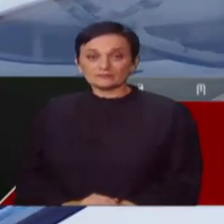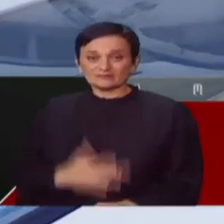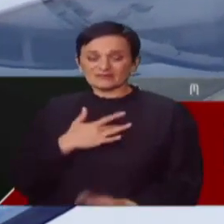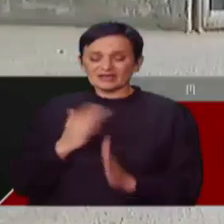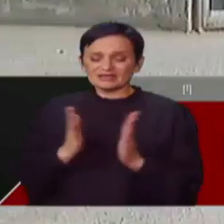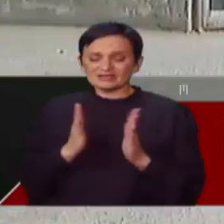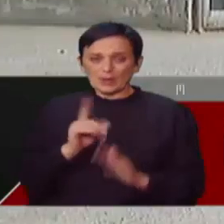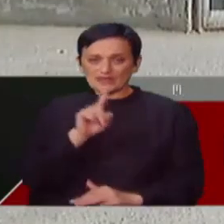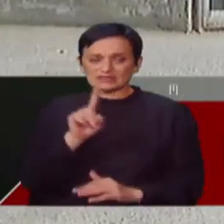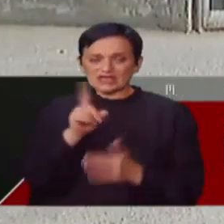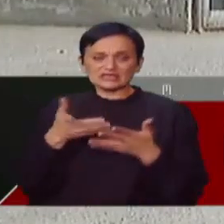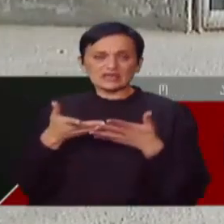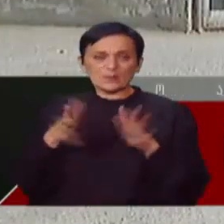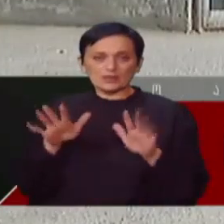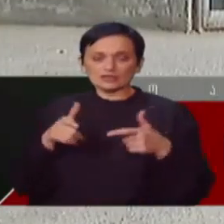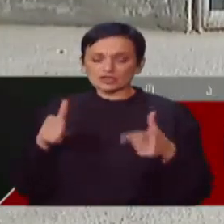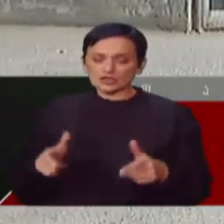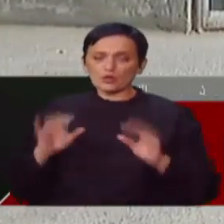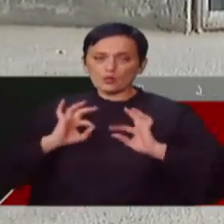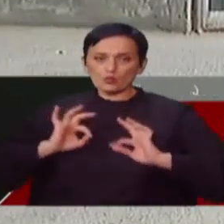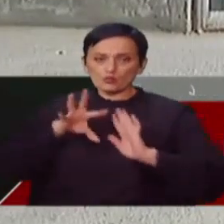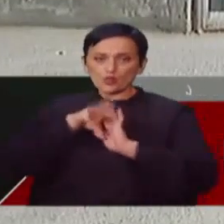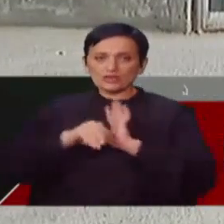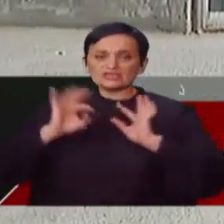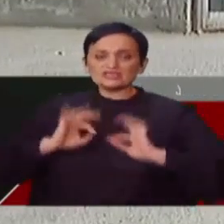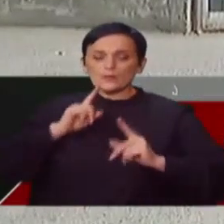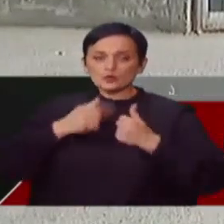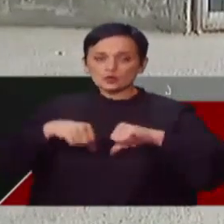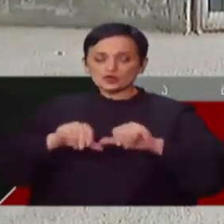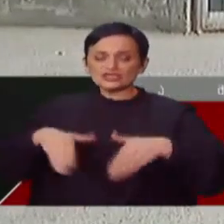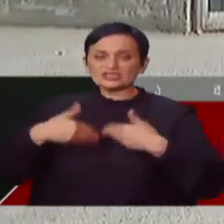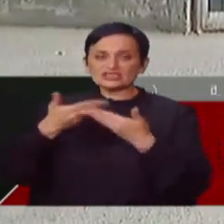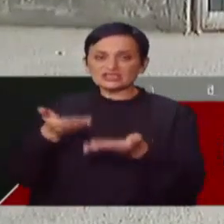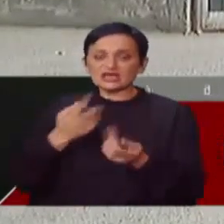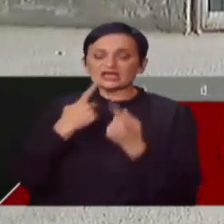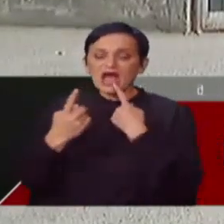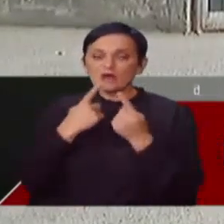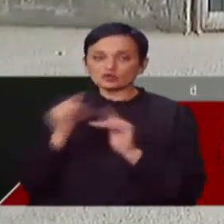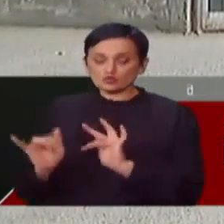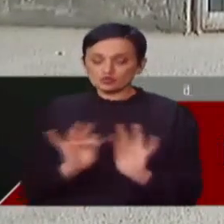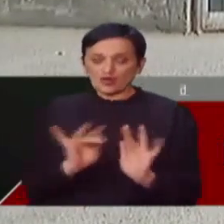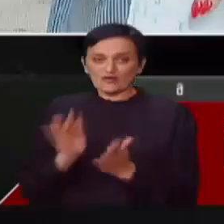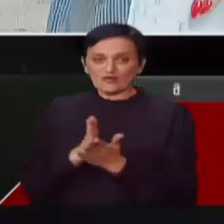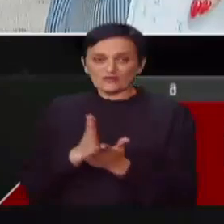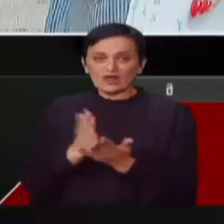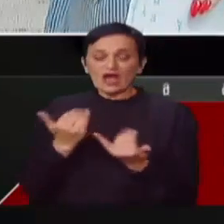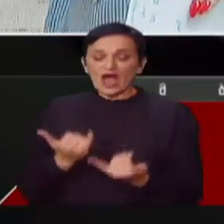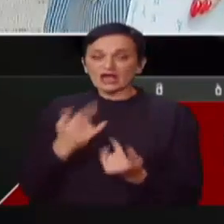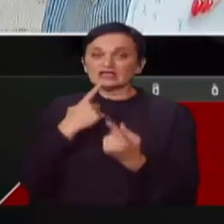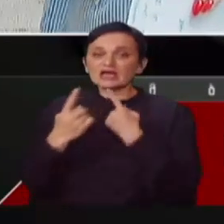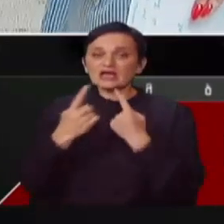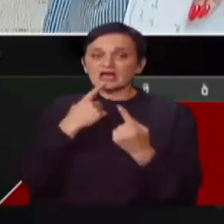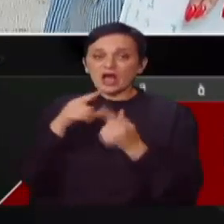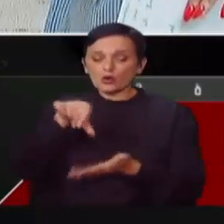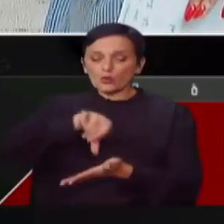Dahlobit ertsaadze metia, rats generaluri prokuratorashi saprokuroro sapčos cinashe gasa obrebis procesi mimdinereobs. Am droistvis gasa obrebis proces